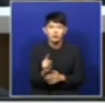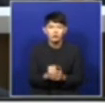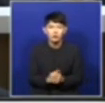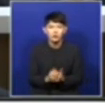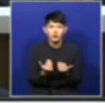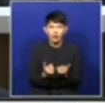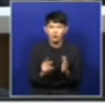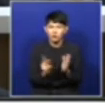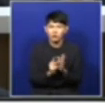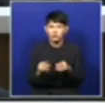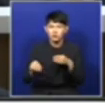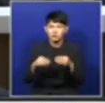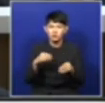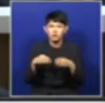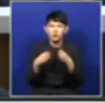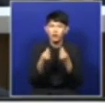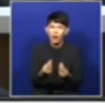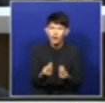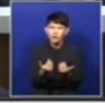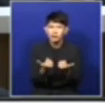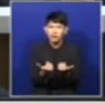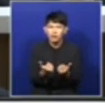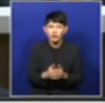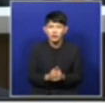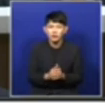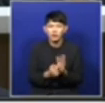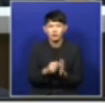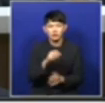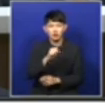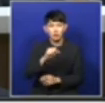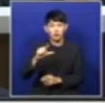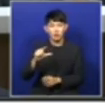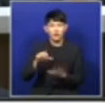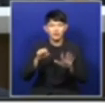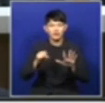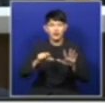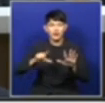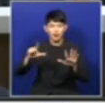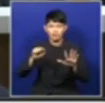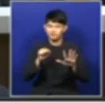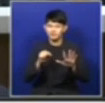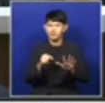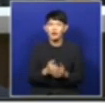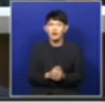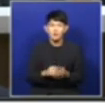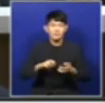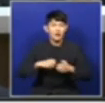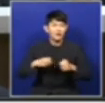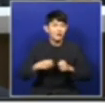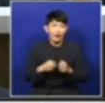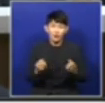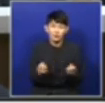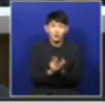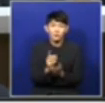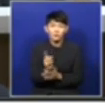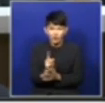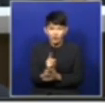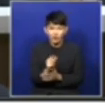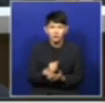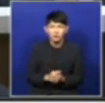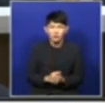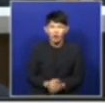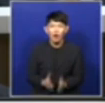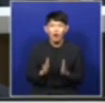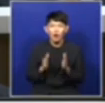ในการผ่อนปลนในเรื่องนี้โดยเฉพาะซอฟโลน 500,000 ล้านนั้นมันจะไปตกอยู่ในมือของผู้ประกอบการราย